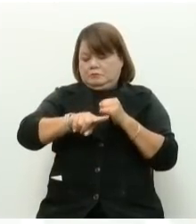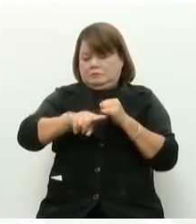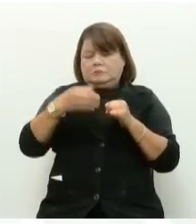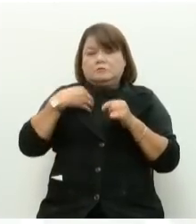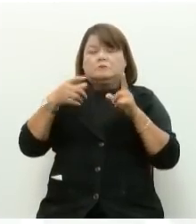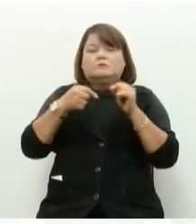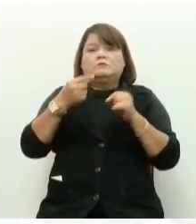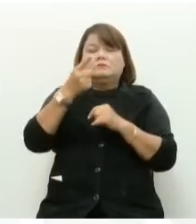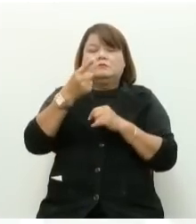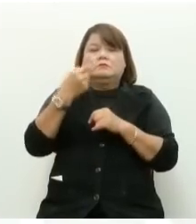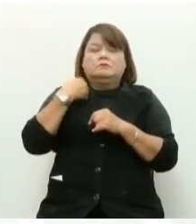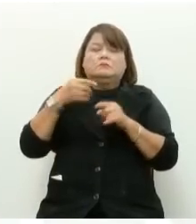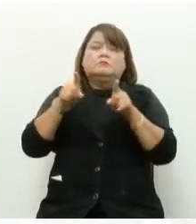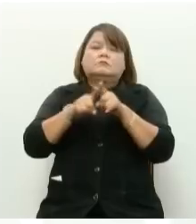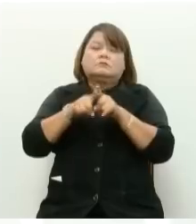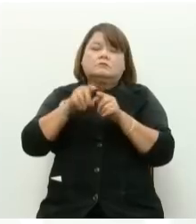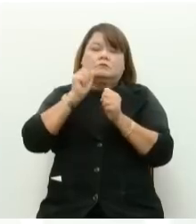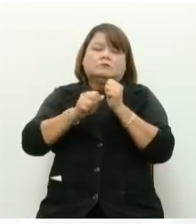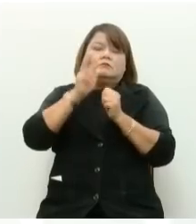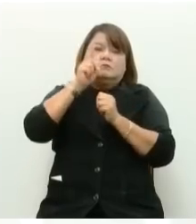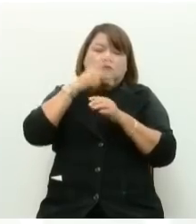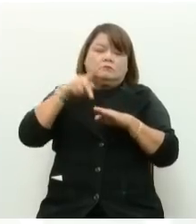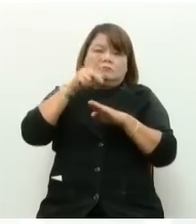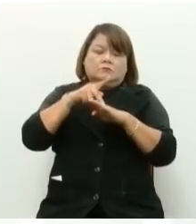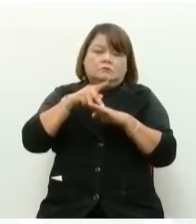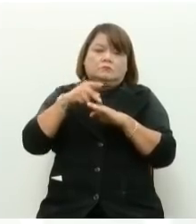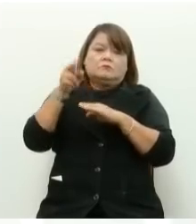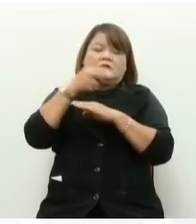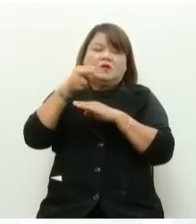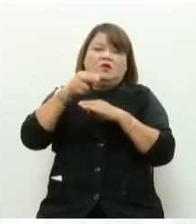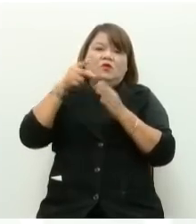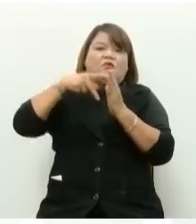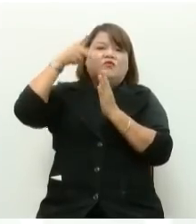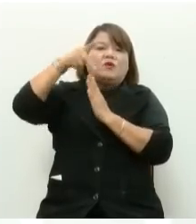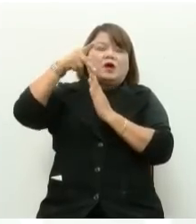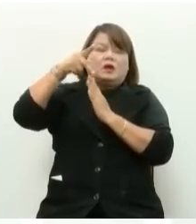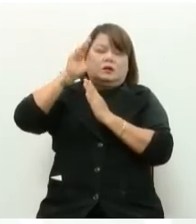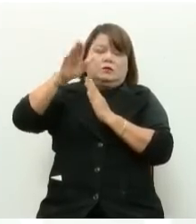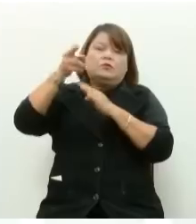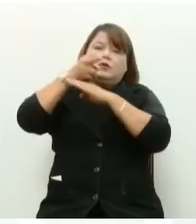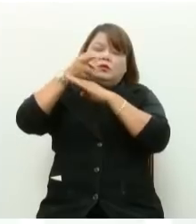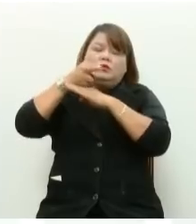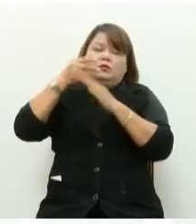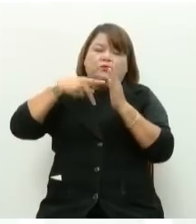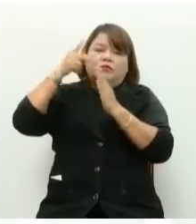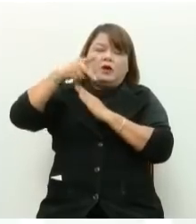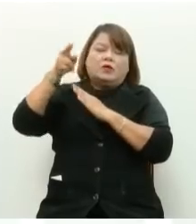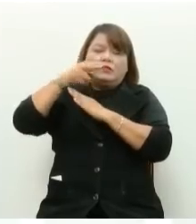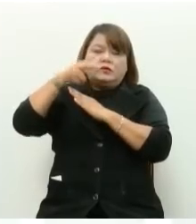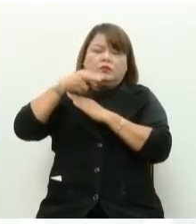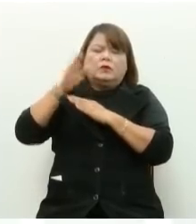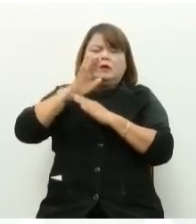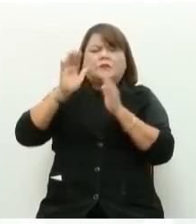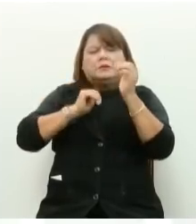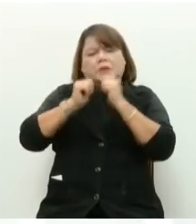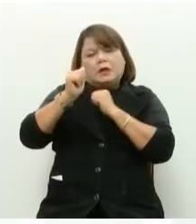ที่น่าจะเป็นเหมือนกันทุกเขตพื้นที่ก็คือเรื่องของไฟล์ที่ส่งไปแล้วเนี่ยไม่ผ่านอาจจะเออร์เ